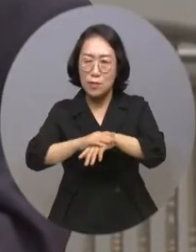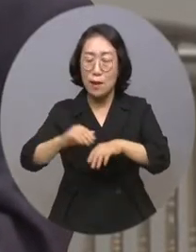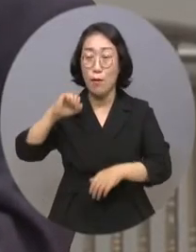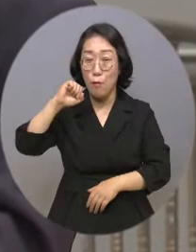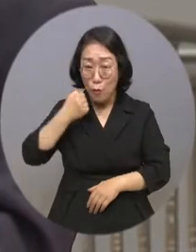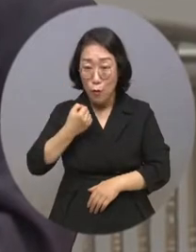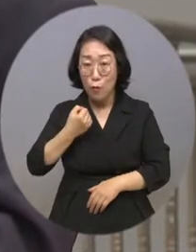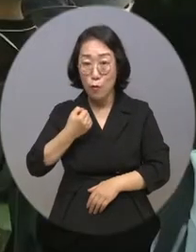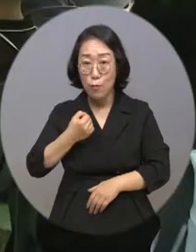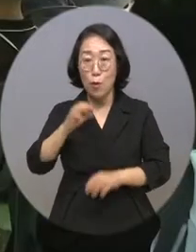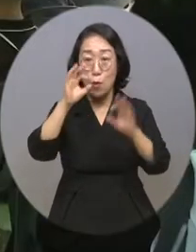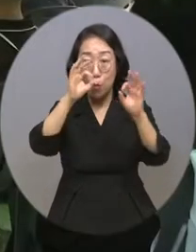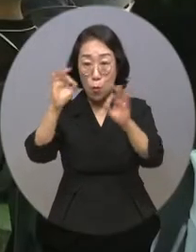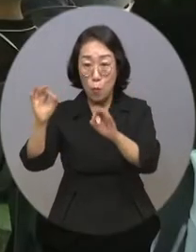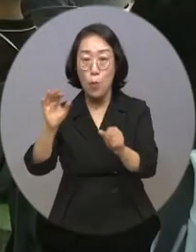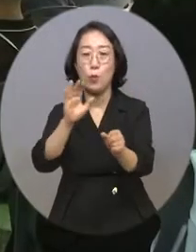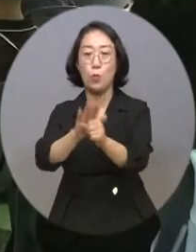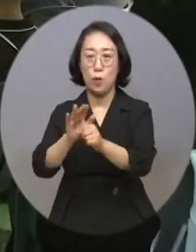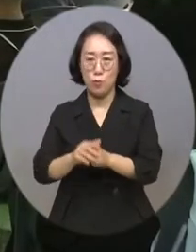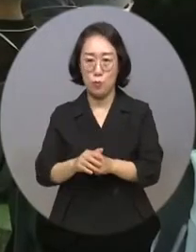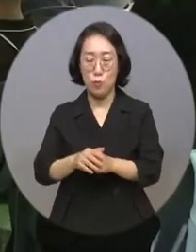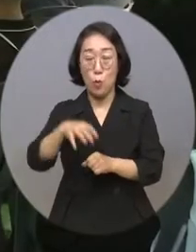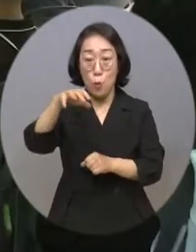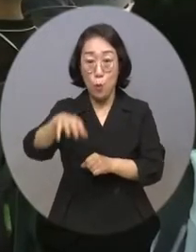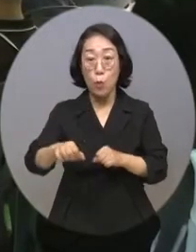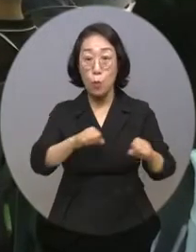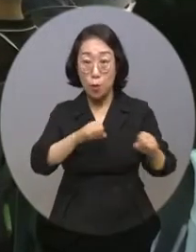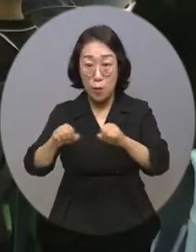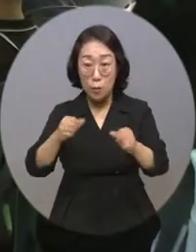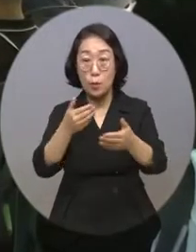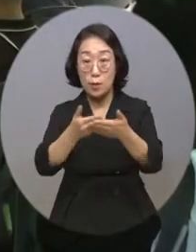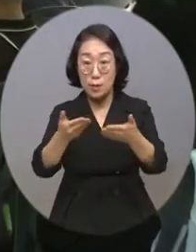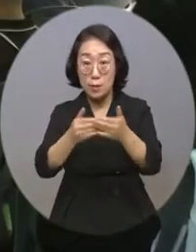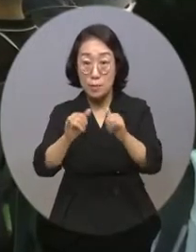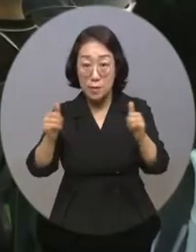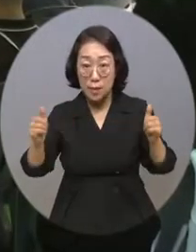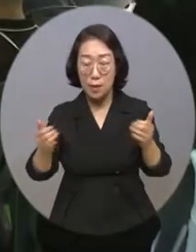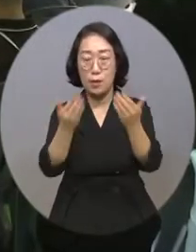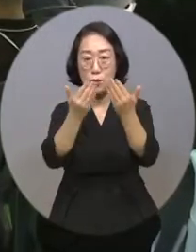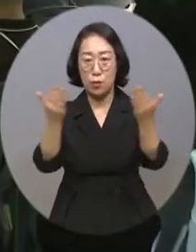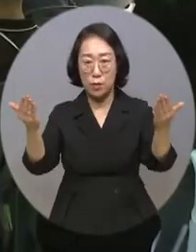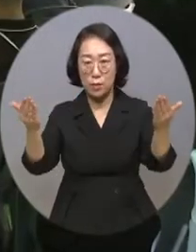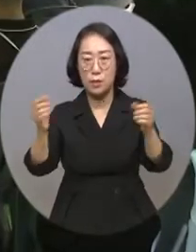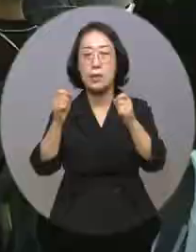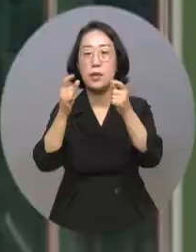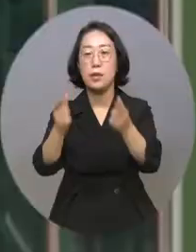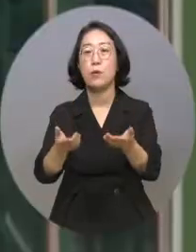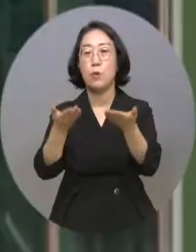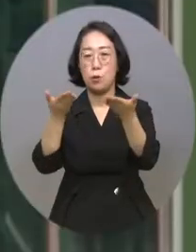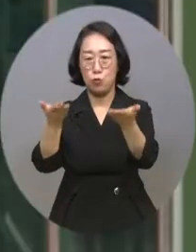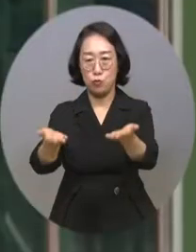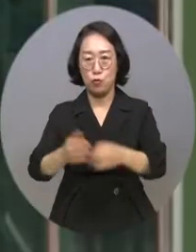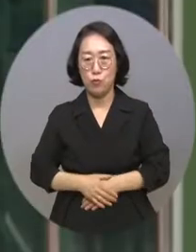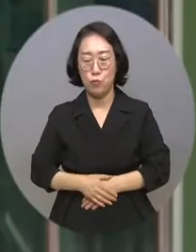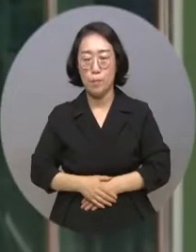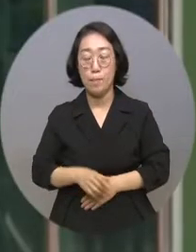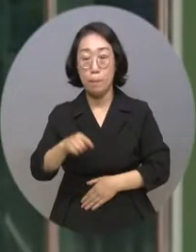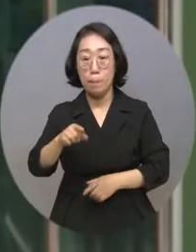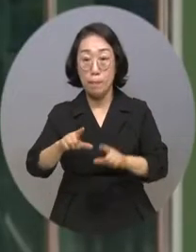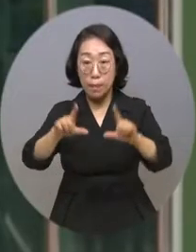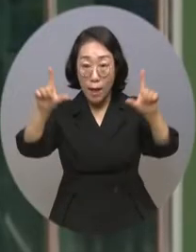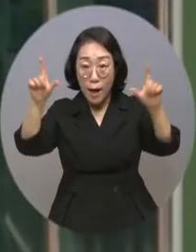수요를 충족시키고 지역 작가들에게 전시회 기회를 제공하기 위해 만들어졌습니다. 이날